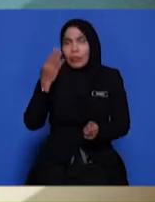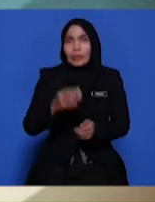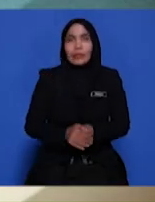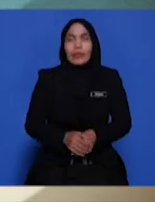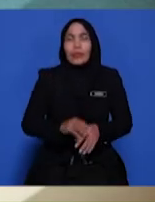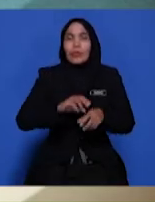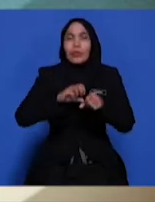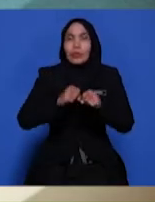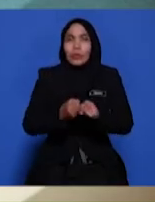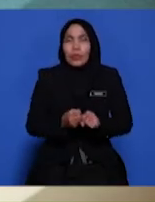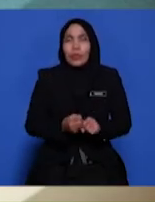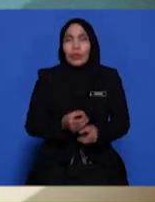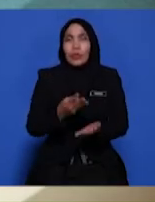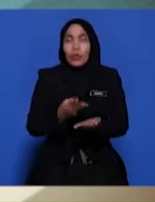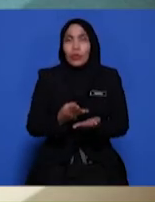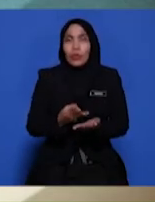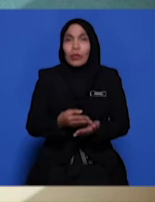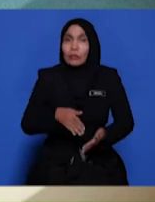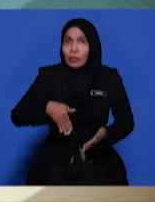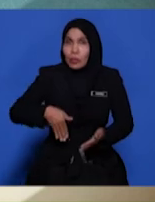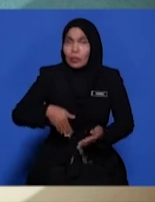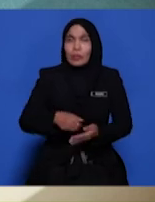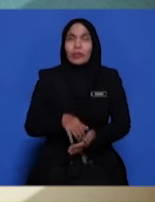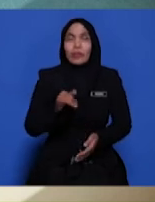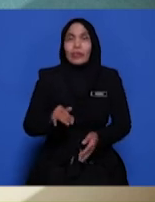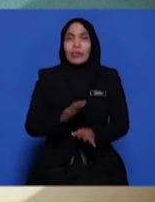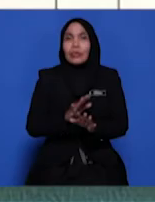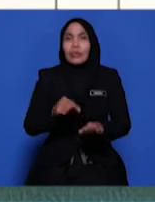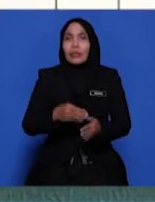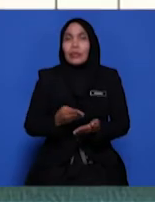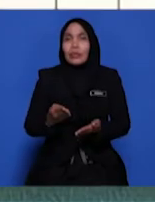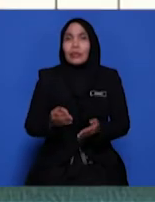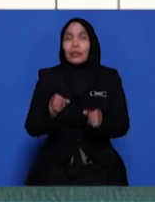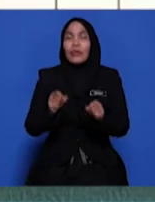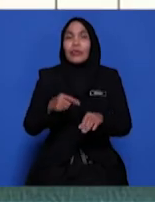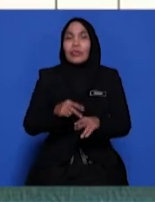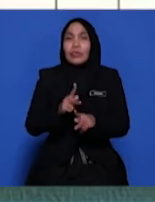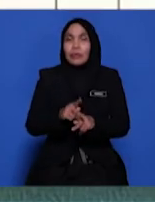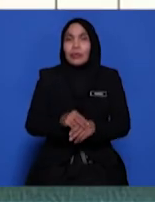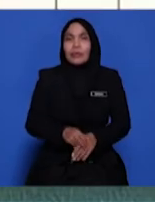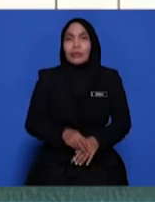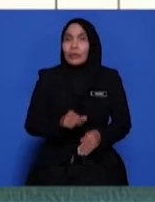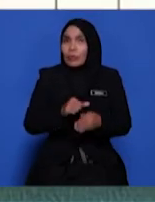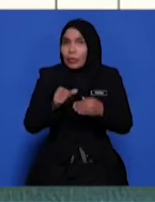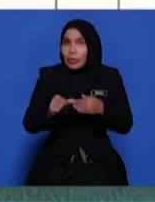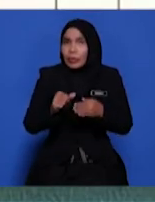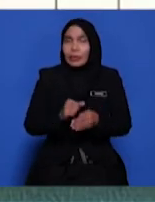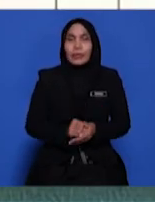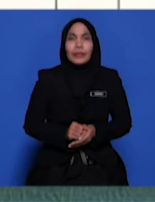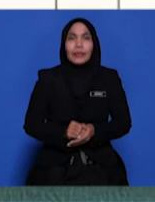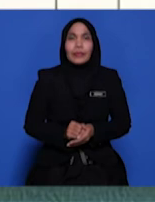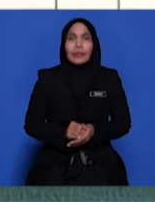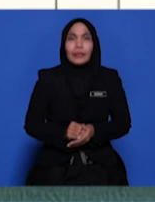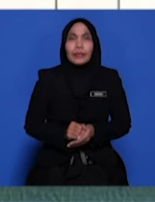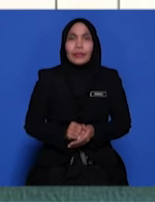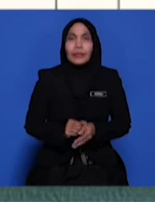supaya wang saku yang tidak dibelanjakan boleh disimpan. Cikgu mengakhiri sesi pembelajaran hari